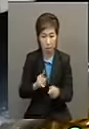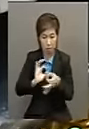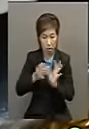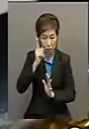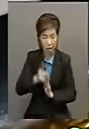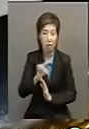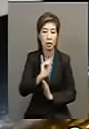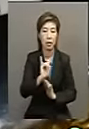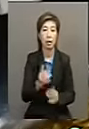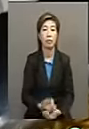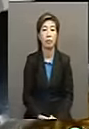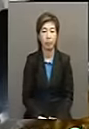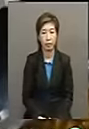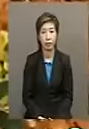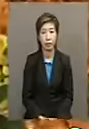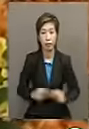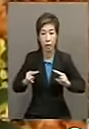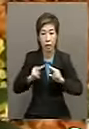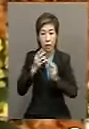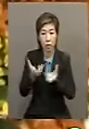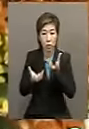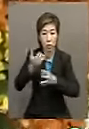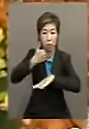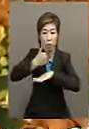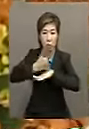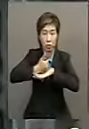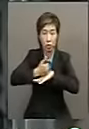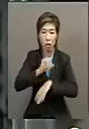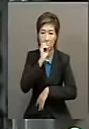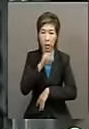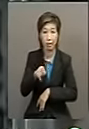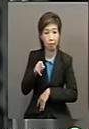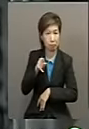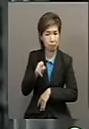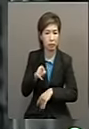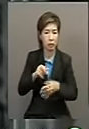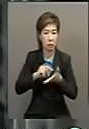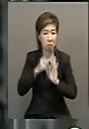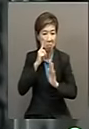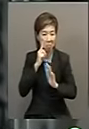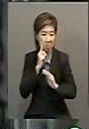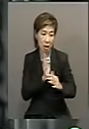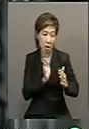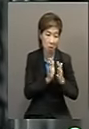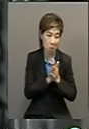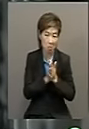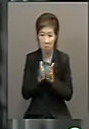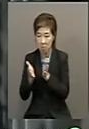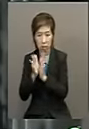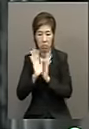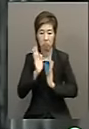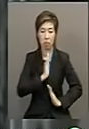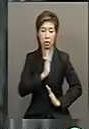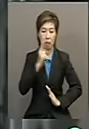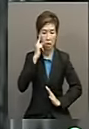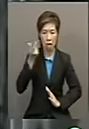ไพบูลย์คุ้มฉายารัฐมนตรีว่าการกระทรวงยุติธรรมก็บอกว่าเรื่องนี้ไม่เข้าข้างใครฮะแต่เห็นว่าคดีดังกล่าวเนี่ยศาลตั